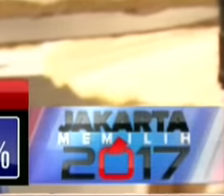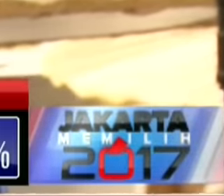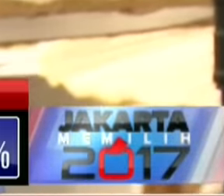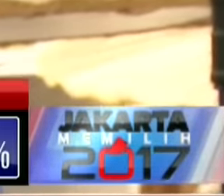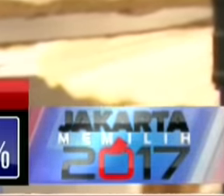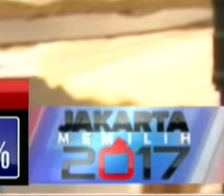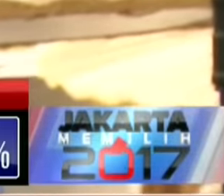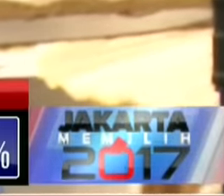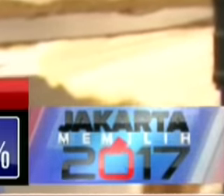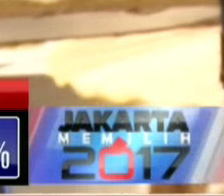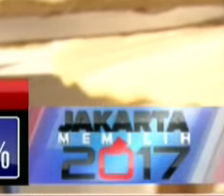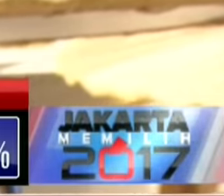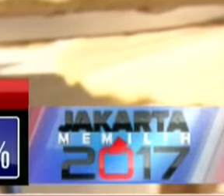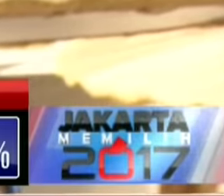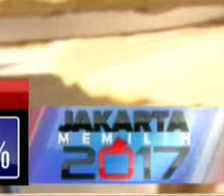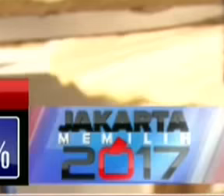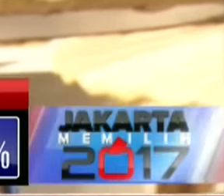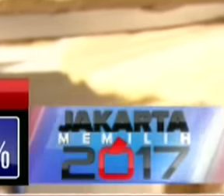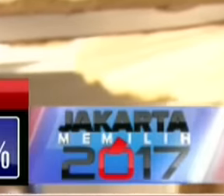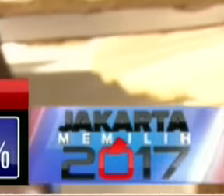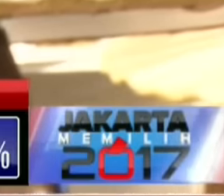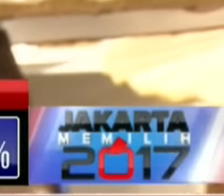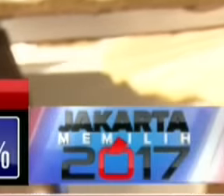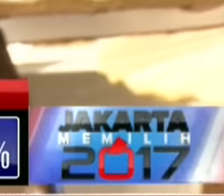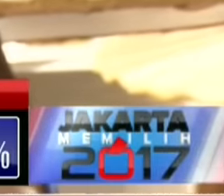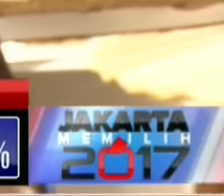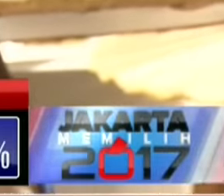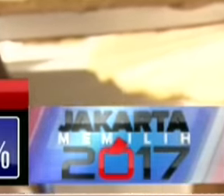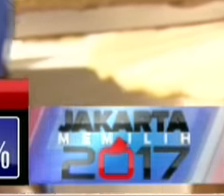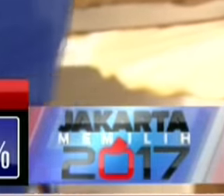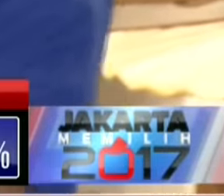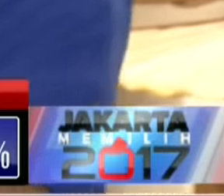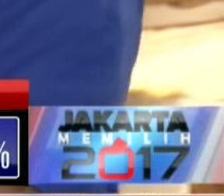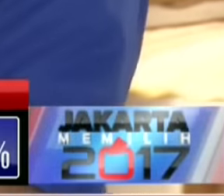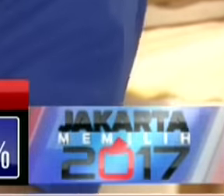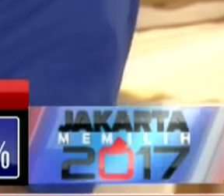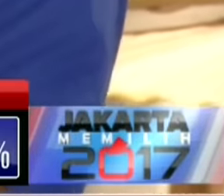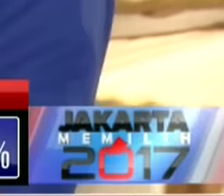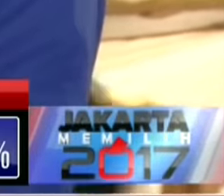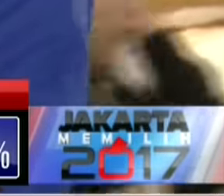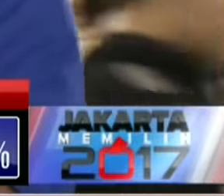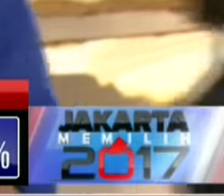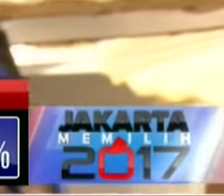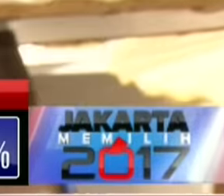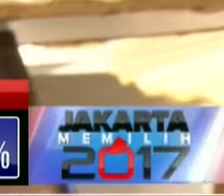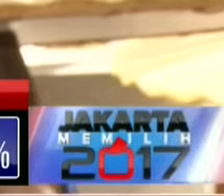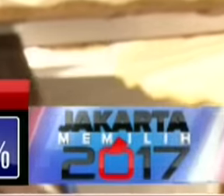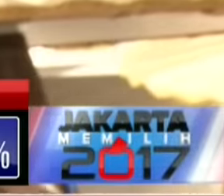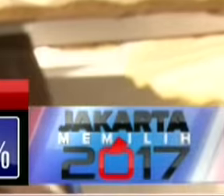yang berlebihan itu akan terasa sangat sakit apabila tidak terrealisasi. Waktunya habis.